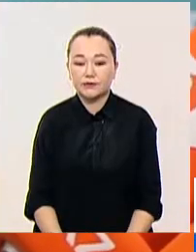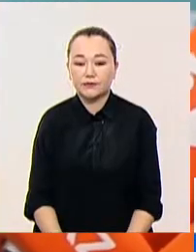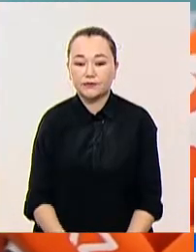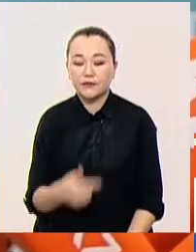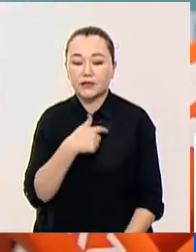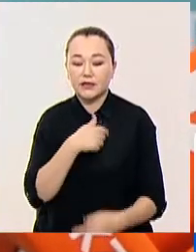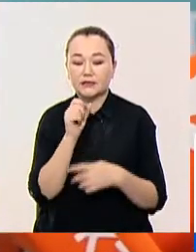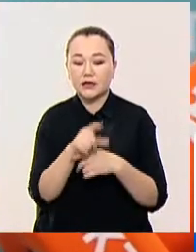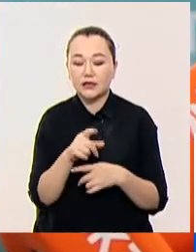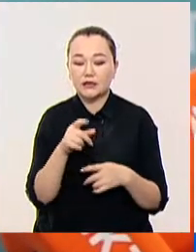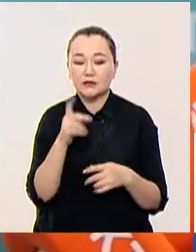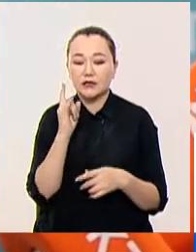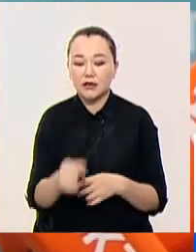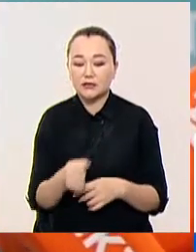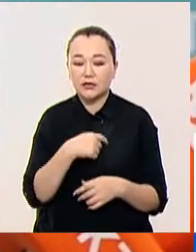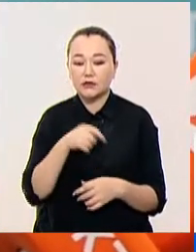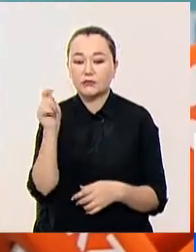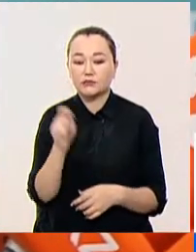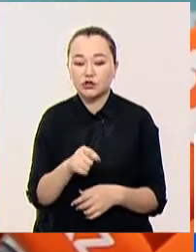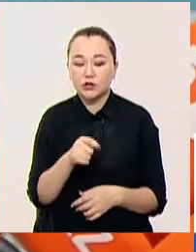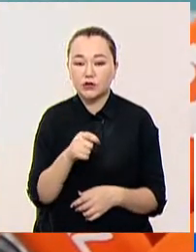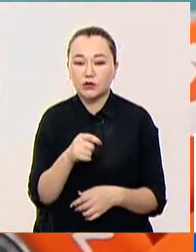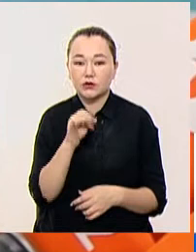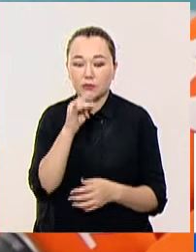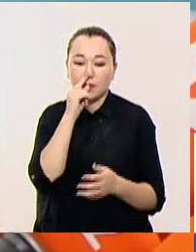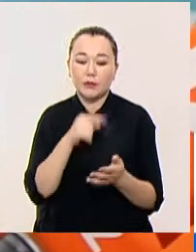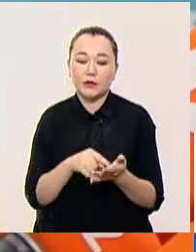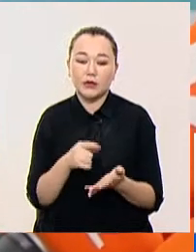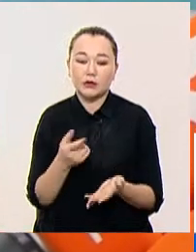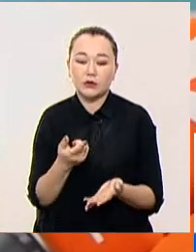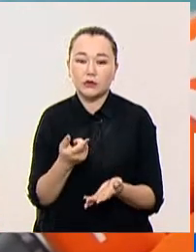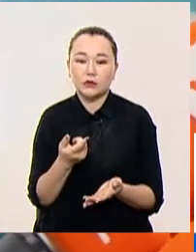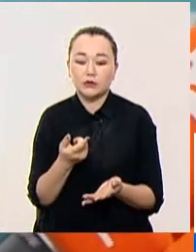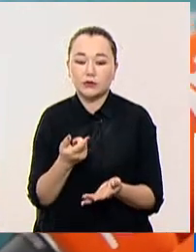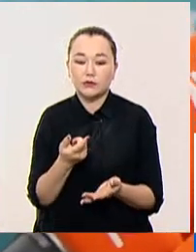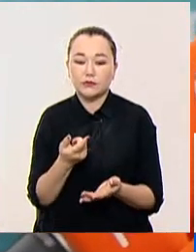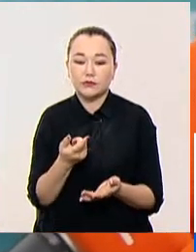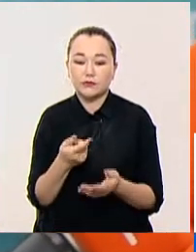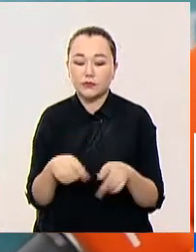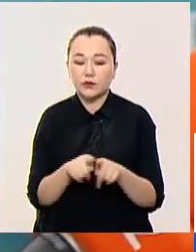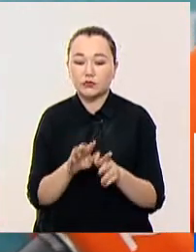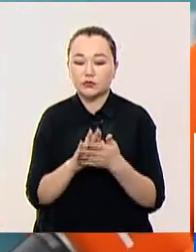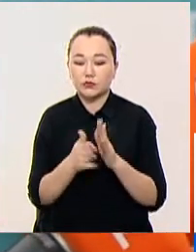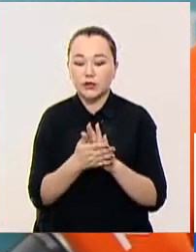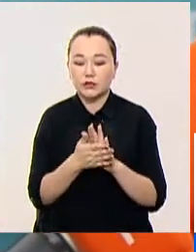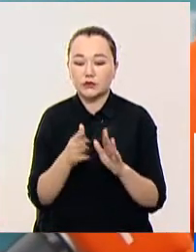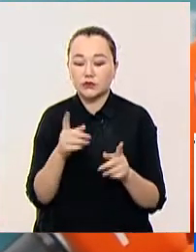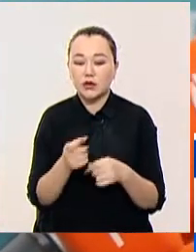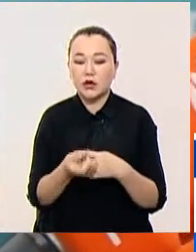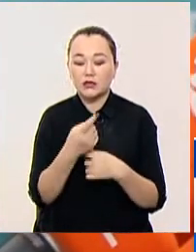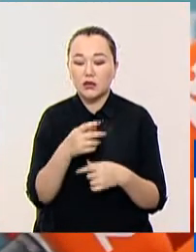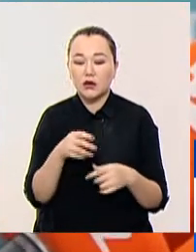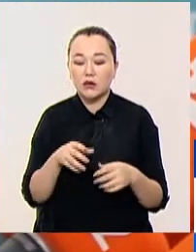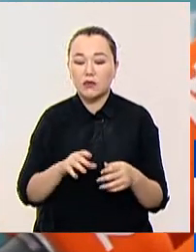Я заказала инватакси, приезжаю и попадаю в такую ситуацию, что, оказывается,